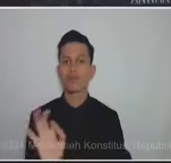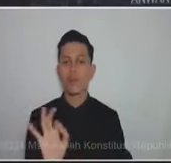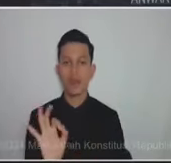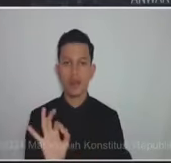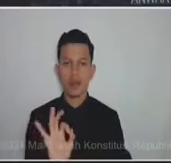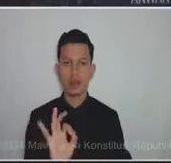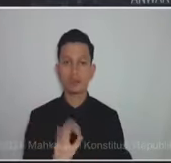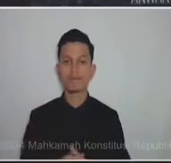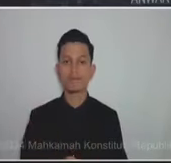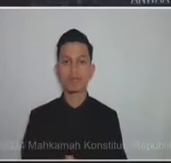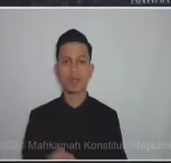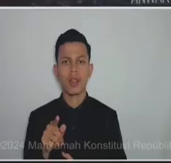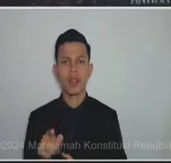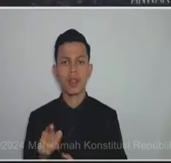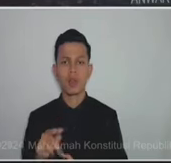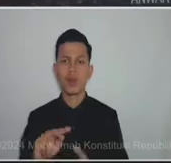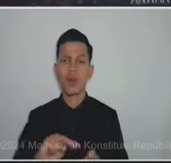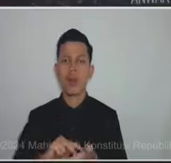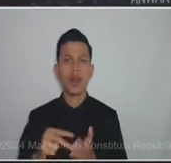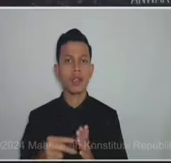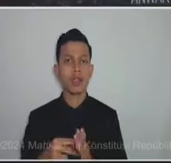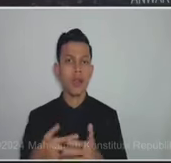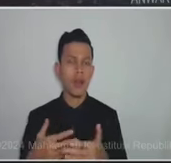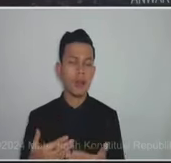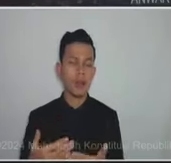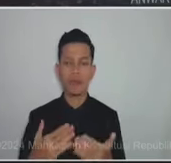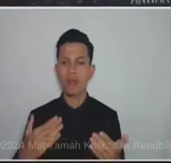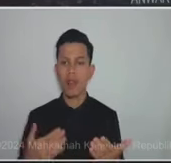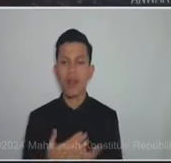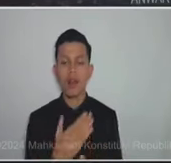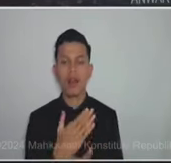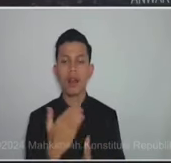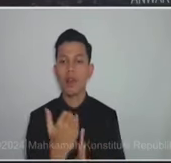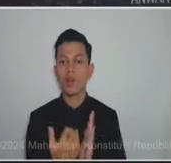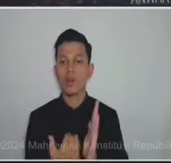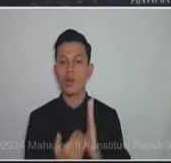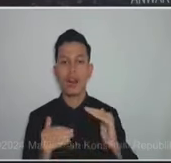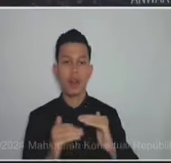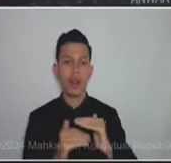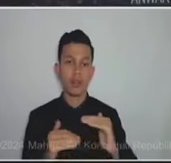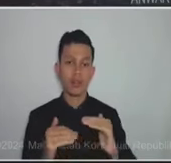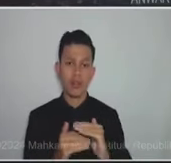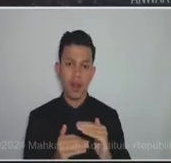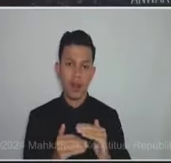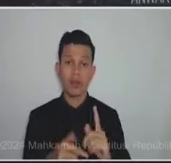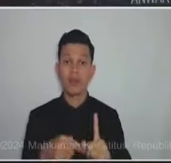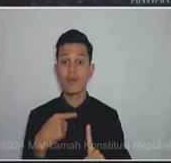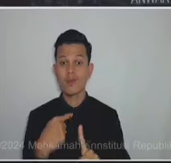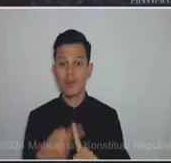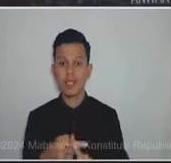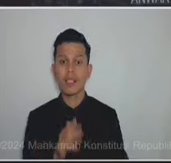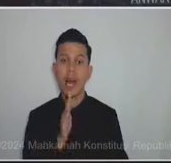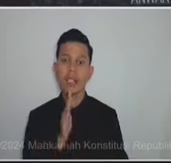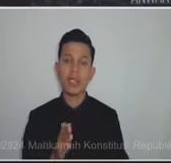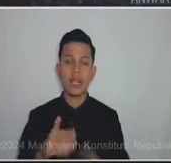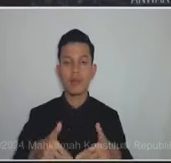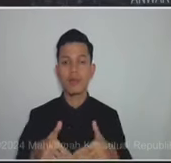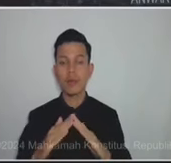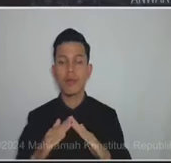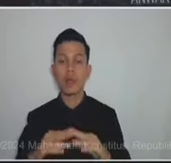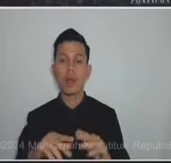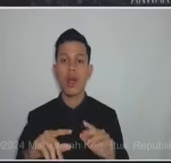hukum mengikat merupakan bentuk pembangkangan terhadap konstitusi serta mencederai